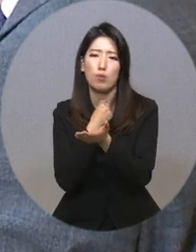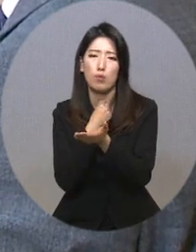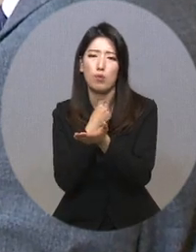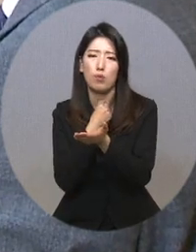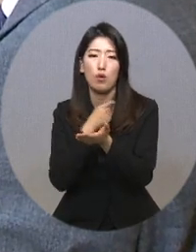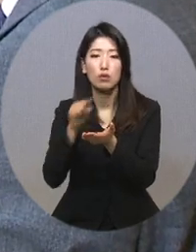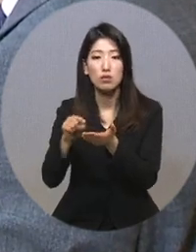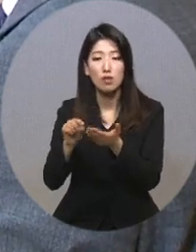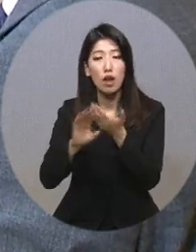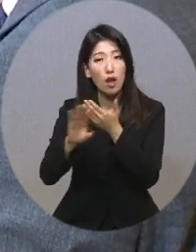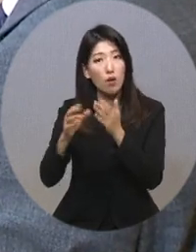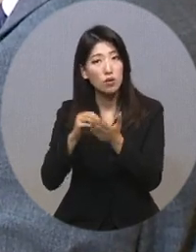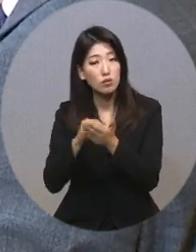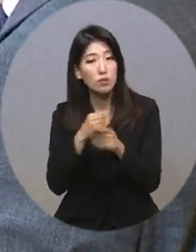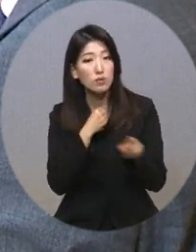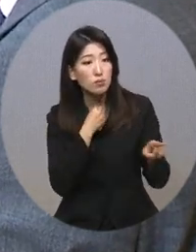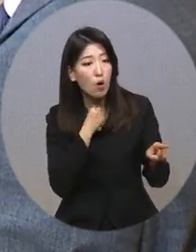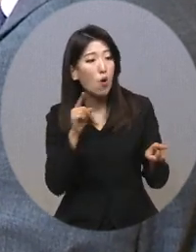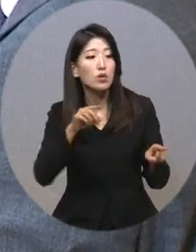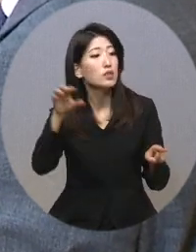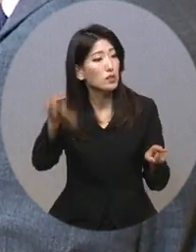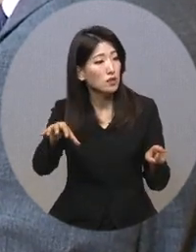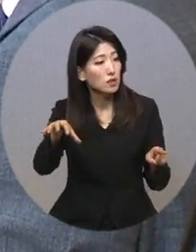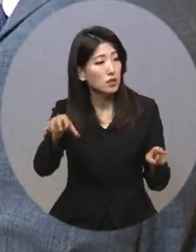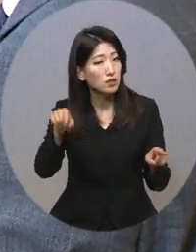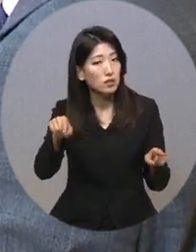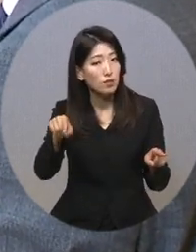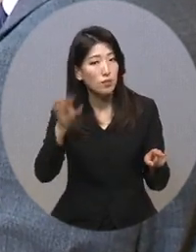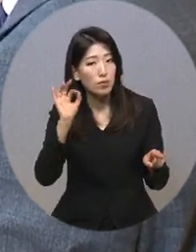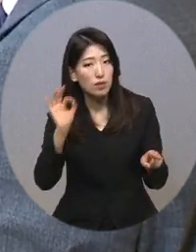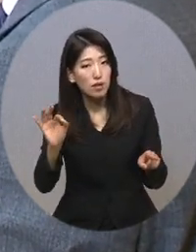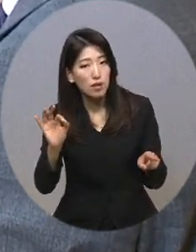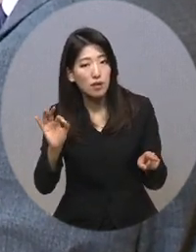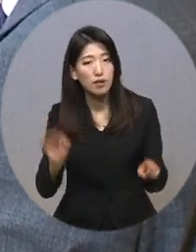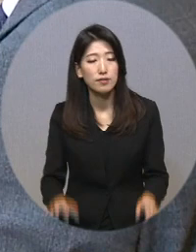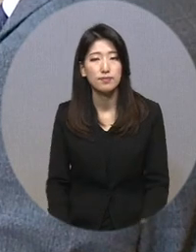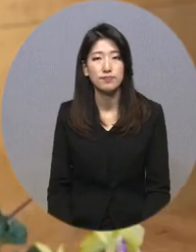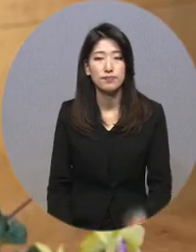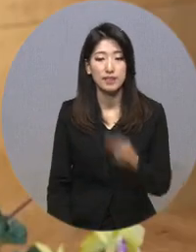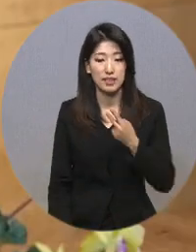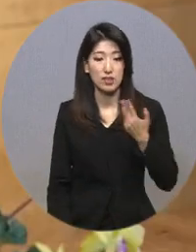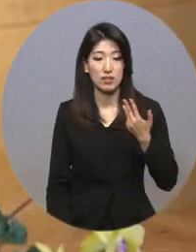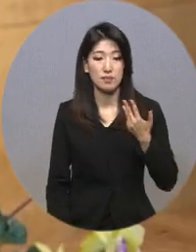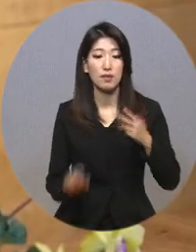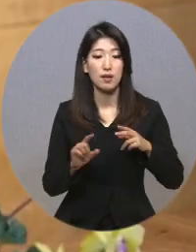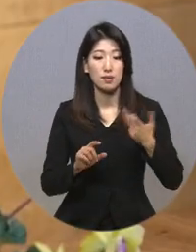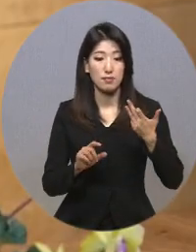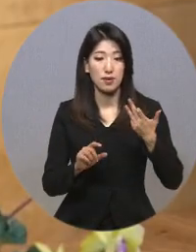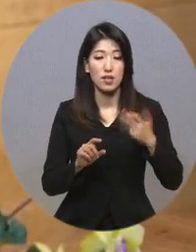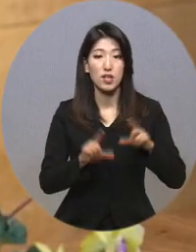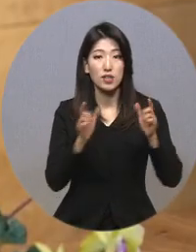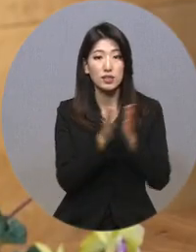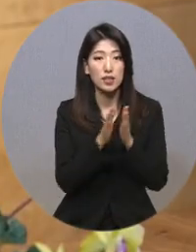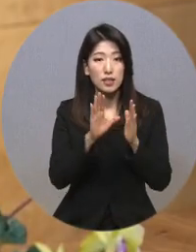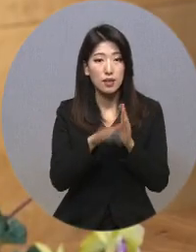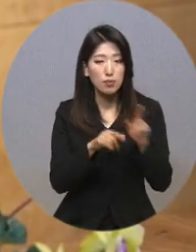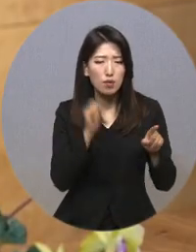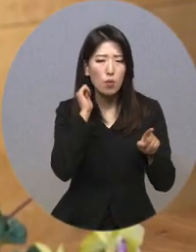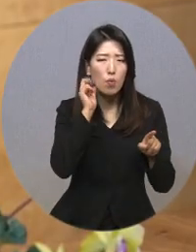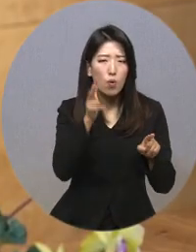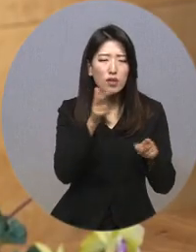해외 취업 나가기를 원하는 곳, 대표적인 것이 이제 제가 처음 시작한 것이 2018년인데요. 네. 그때 이제 호텔 조립과